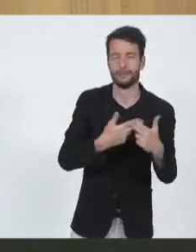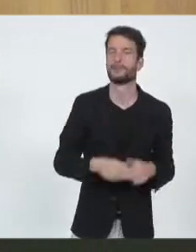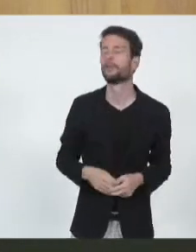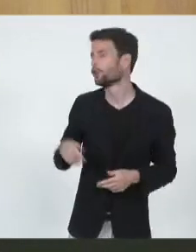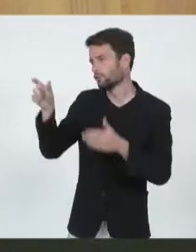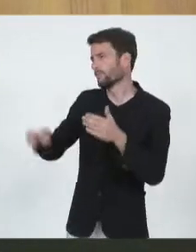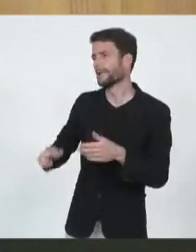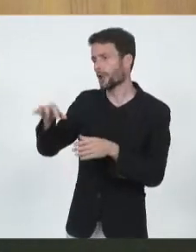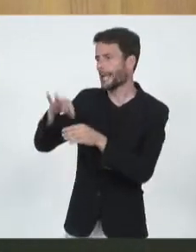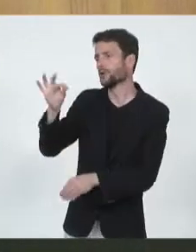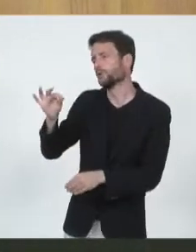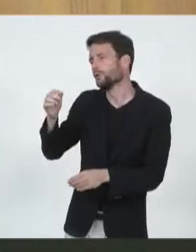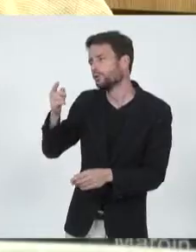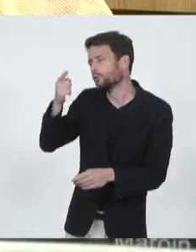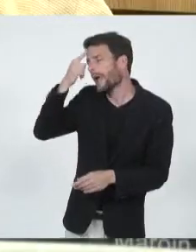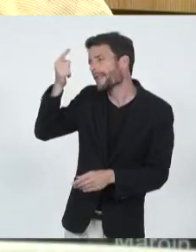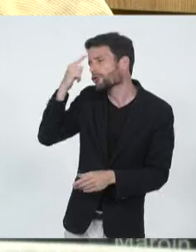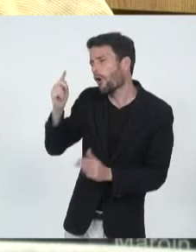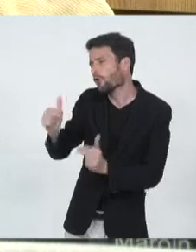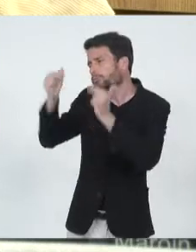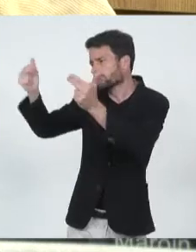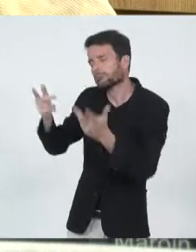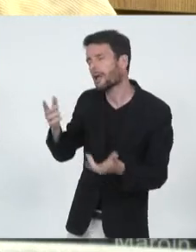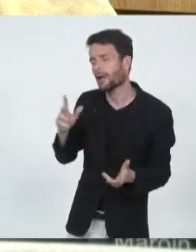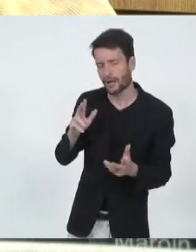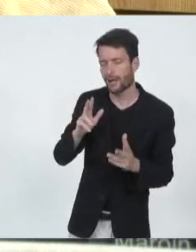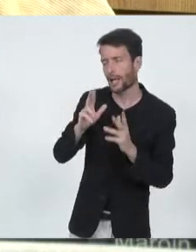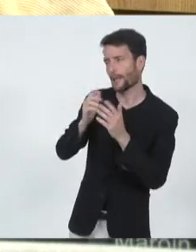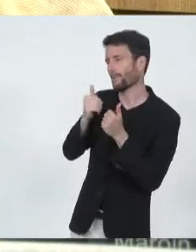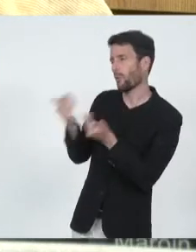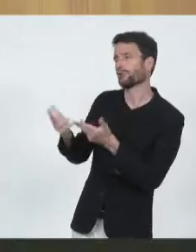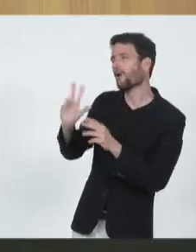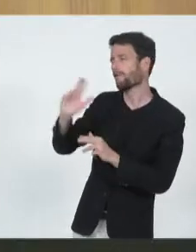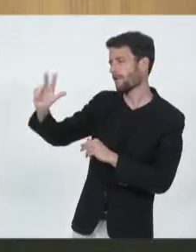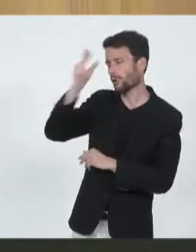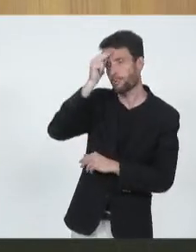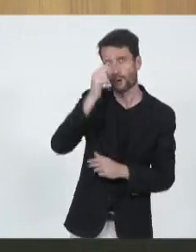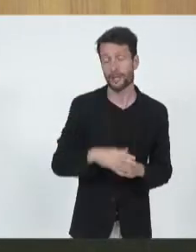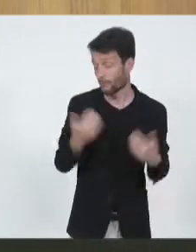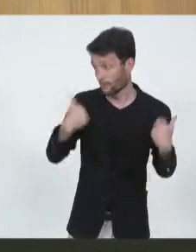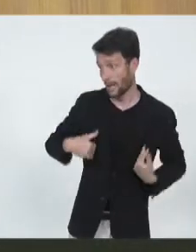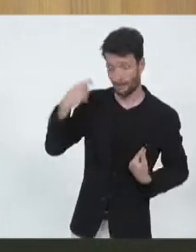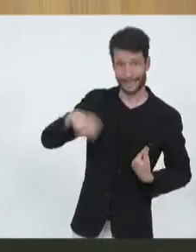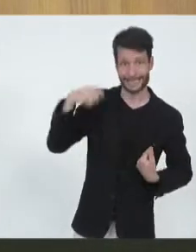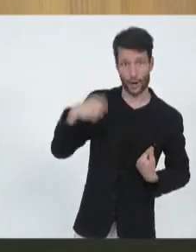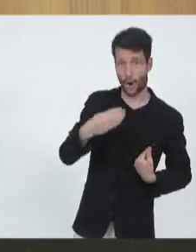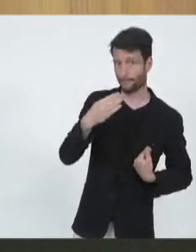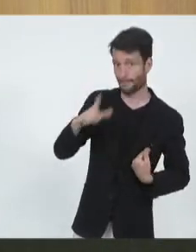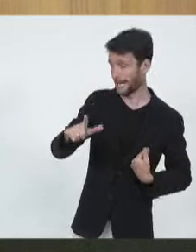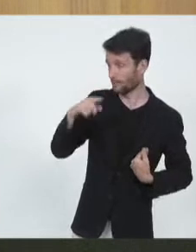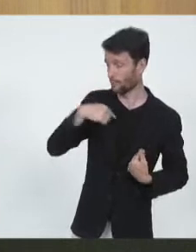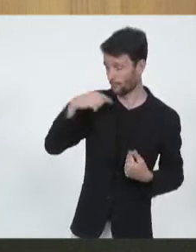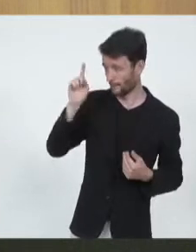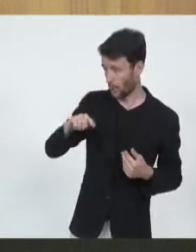allez comprendre tout à fait ma position en tant que président de cette institution et de respecter bien évidemment l'ensemble des